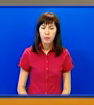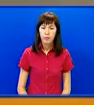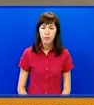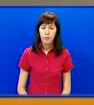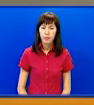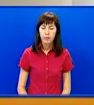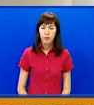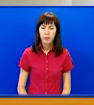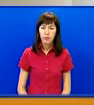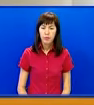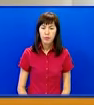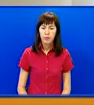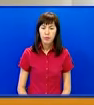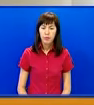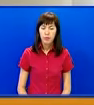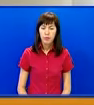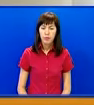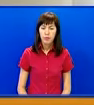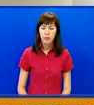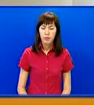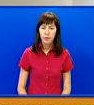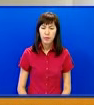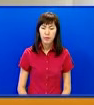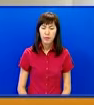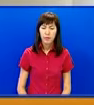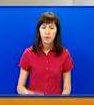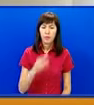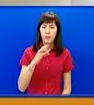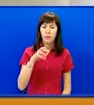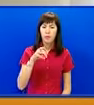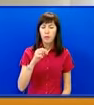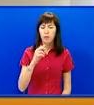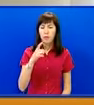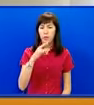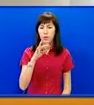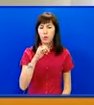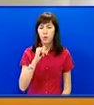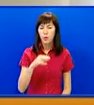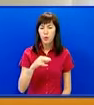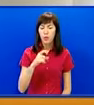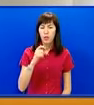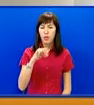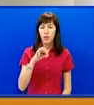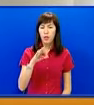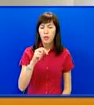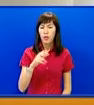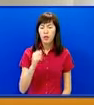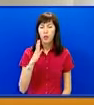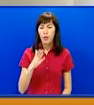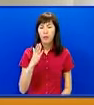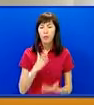«Шумхай», «Шымкент Цемент», «Хилл Корпорейшн». «Шымкент Цемент», «М-групп КИЗ», «Хилл Корпорейшн» – они